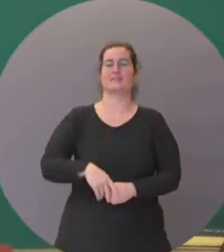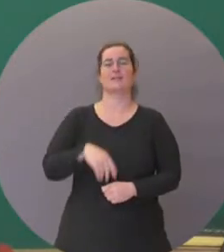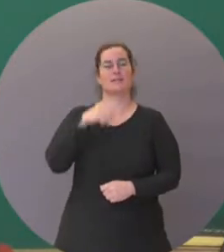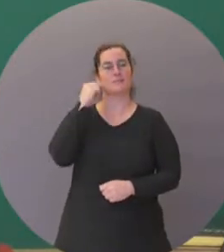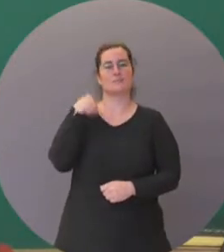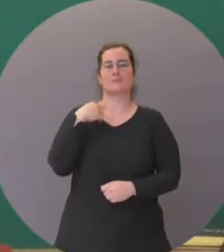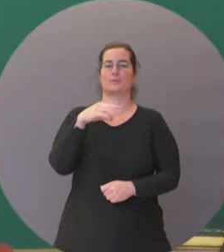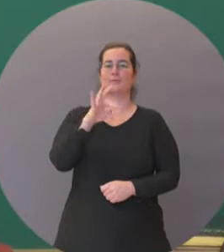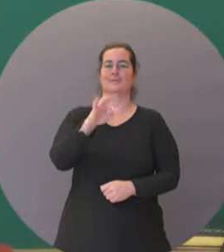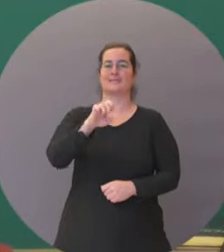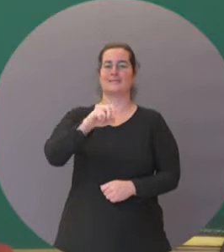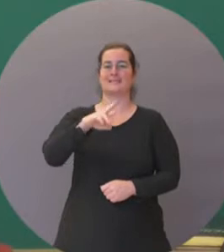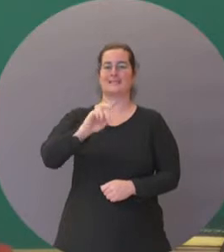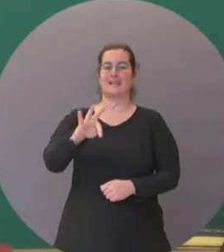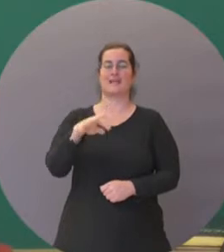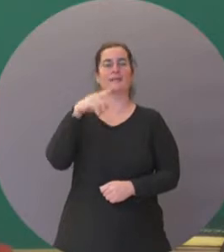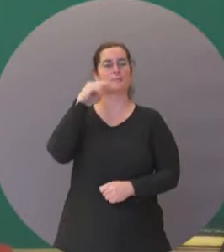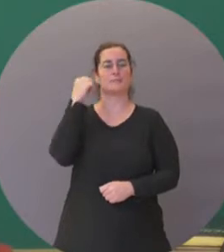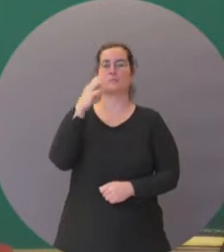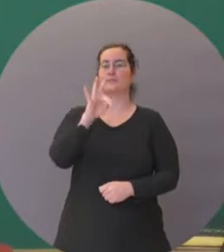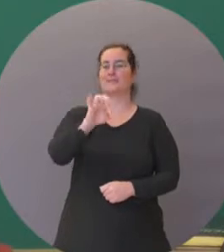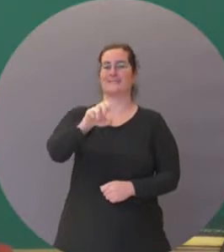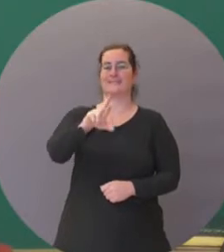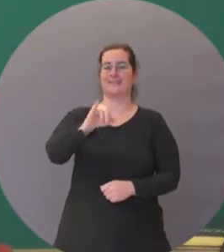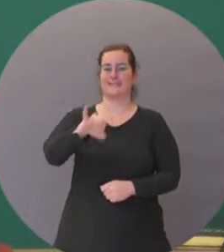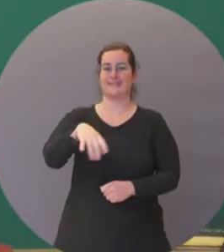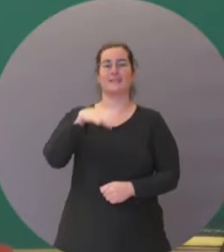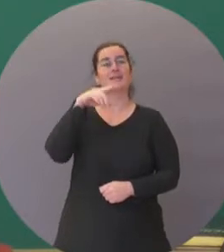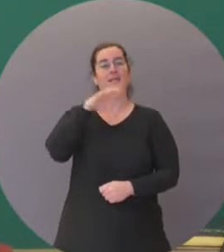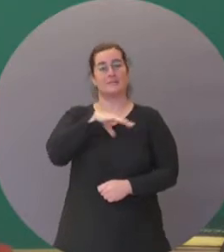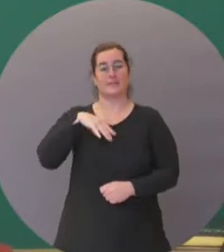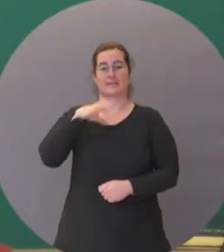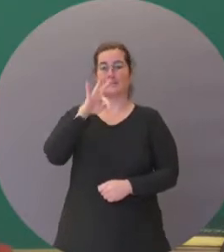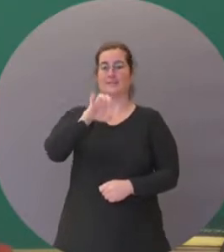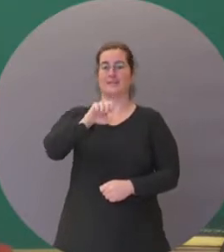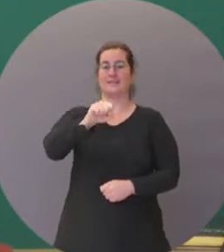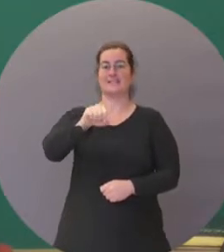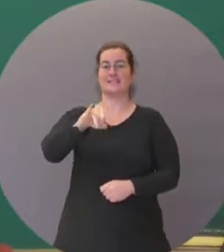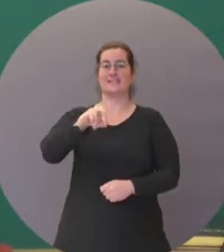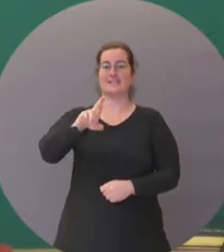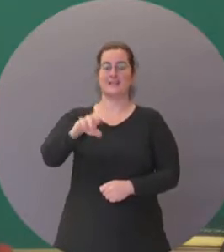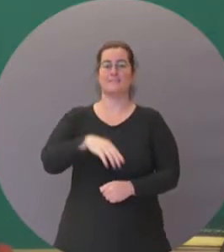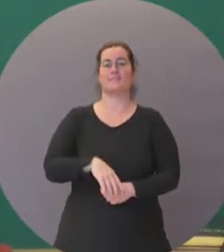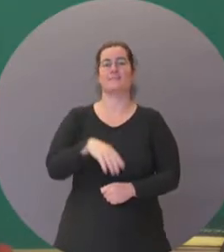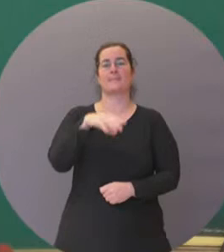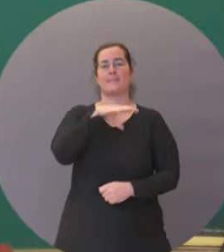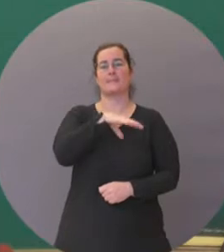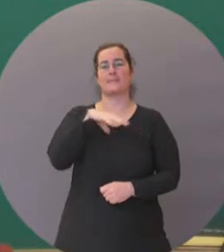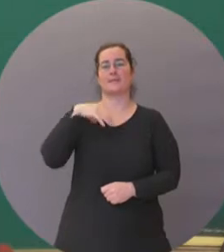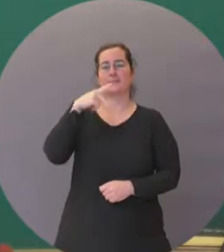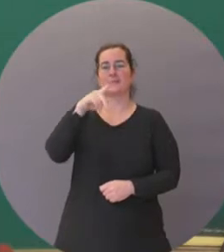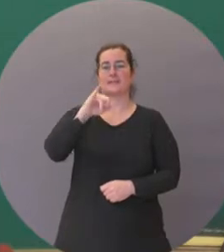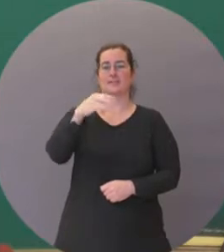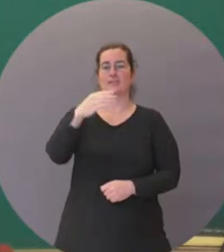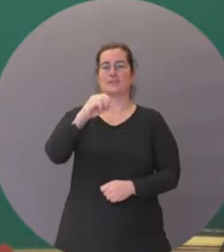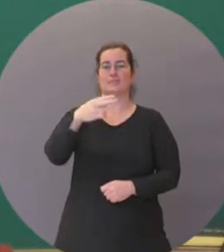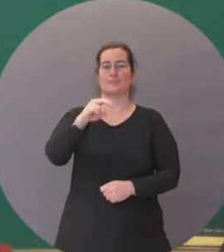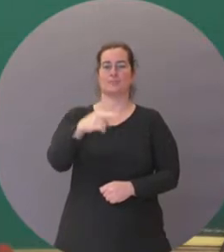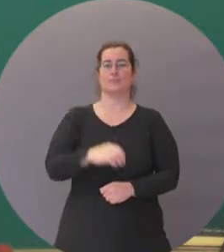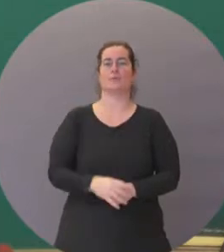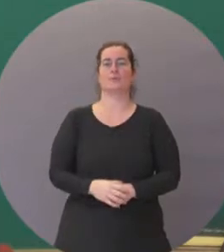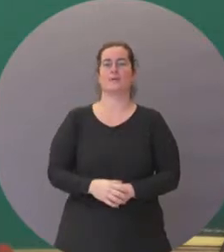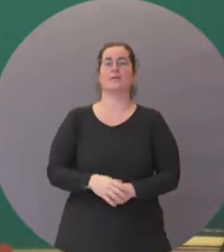Patrick monsieur terrier Didier un Tessier Dominique madame Thibaut Reno Florence et enfin